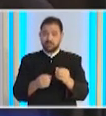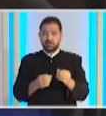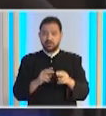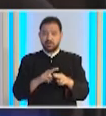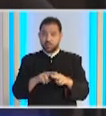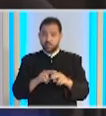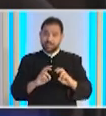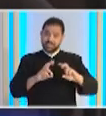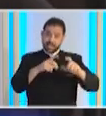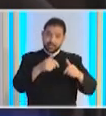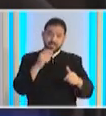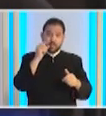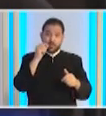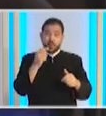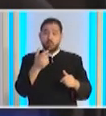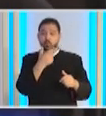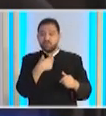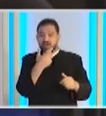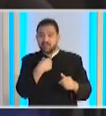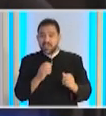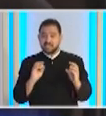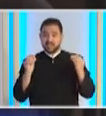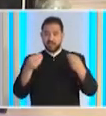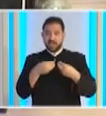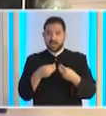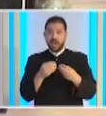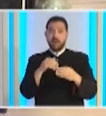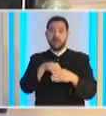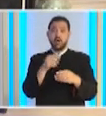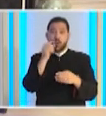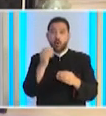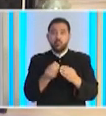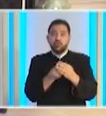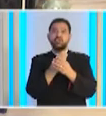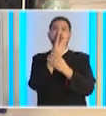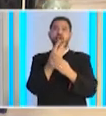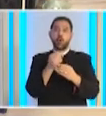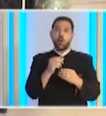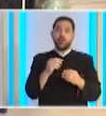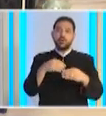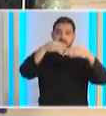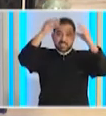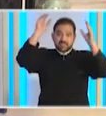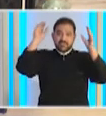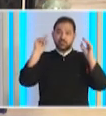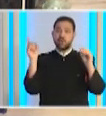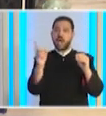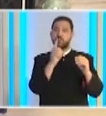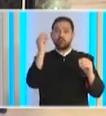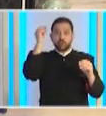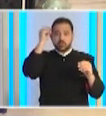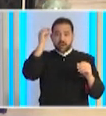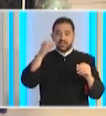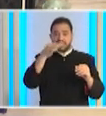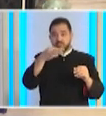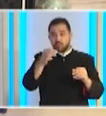lui. În epistola către Romani, dar și în epistola către Tit și în epistola către Efeseni, Sfântul Apostol Pavel vorbește despre faptul că omul trebuie